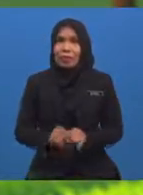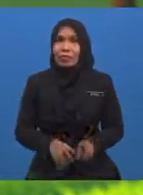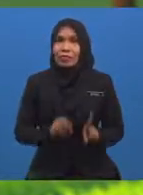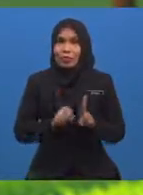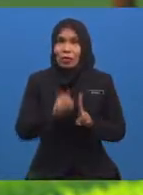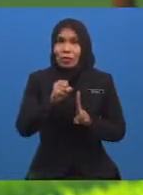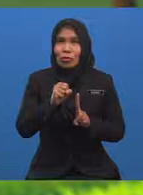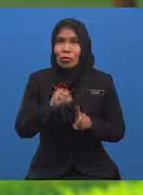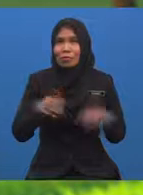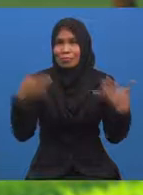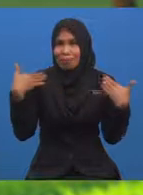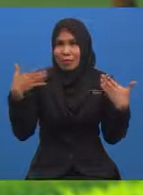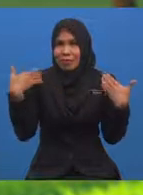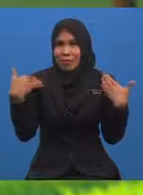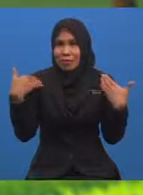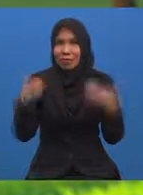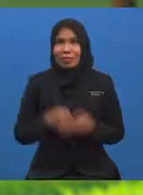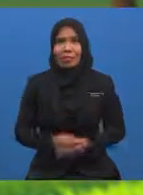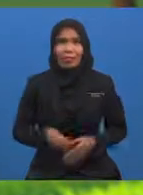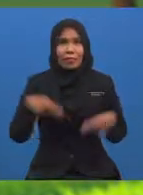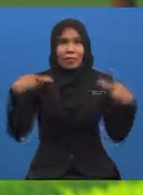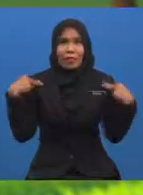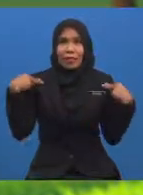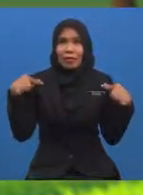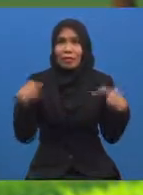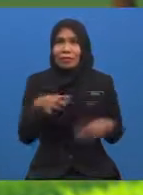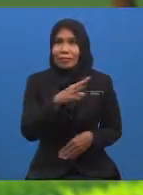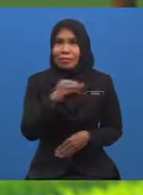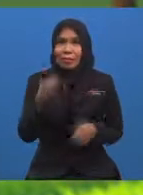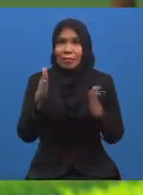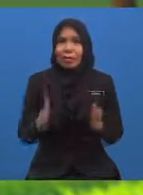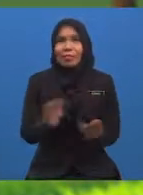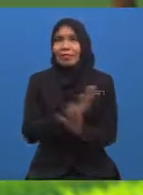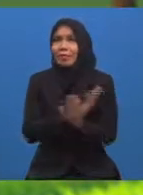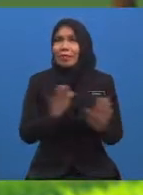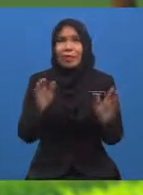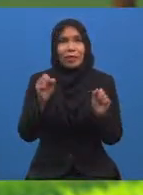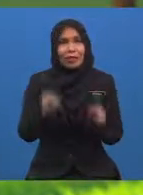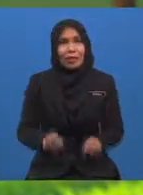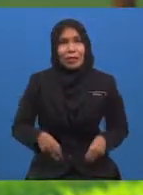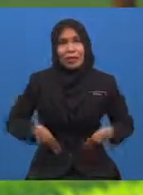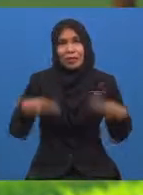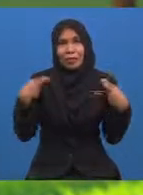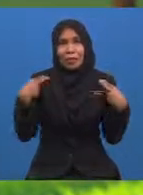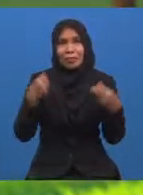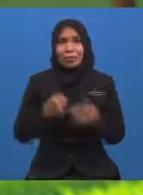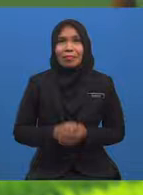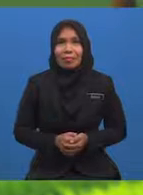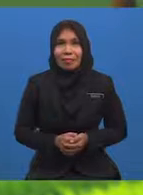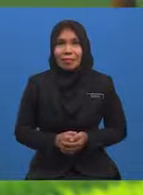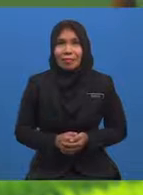terlalu sejuk, haiwan dan manusia tidak boleh hidup dengan selesa. Oleh